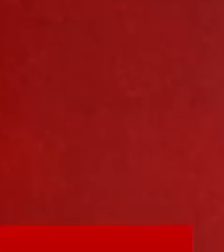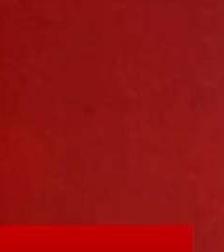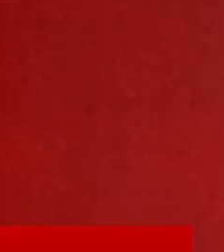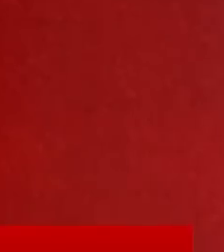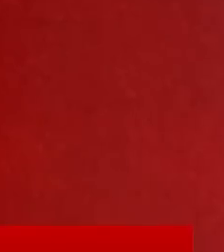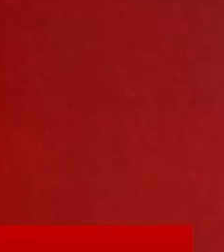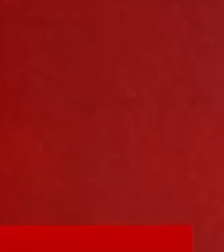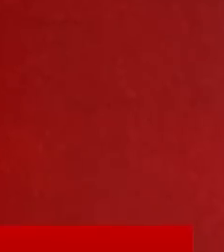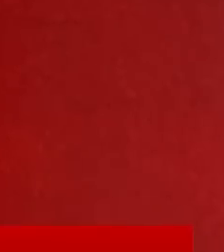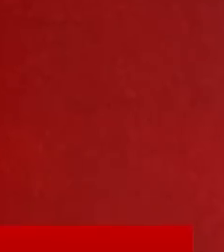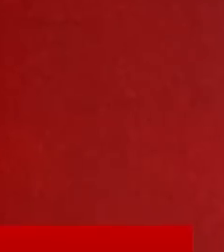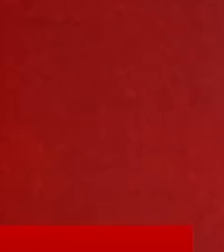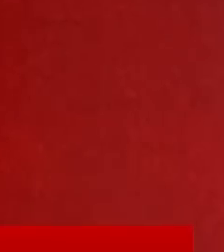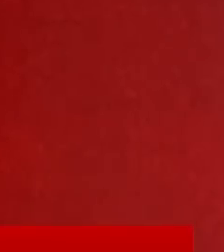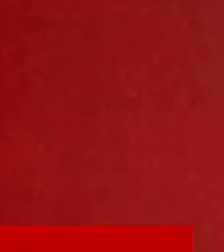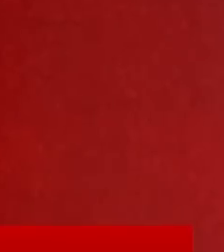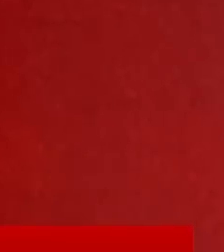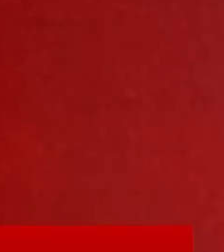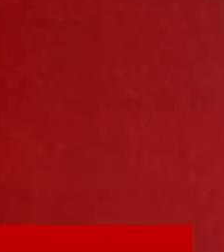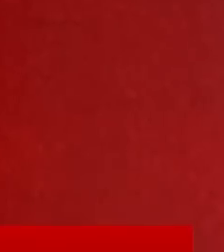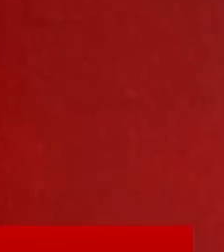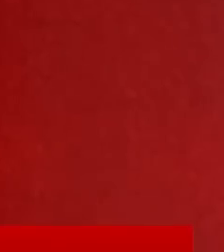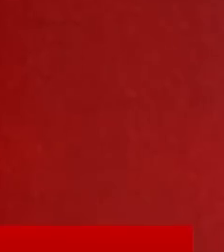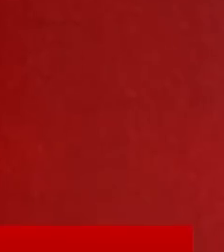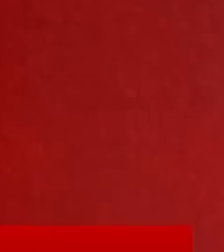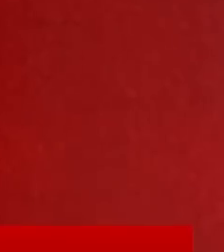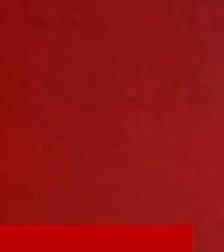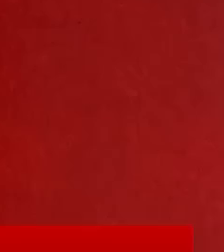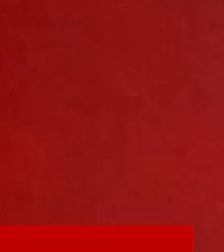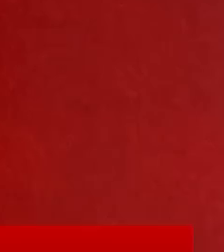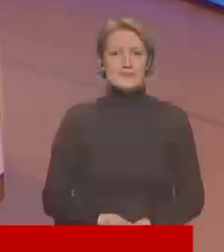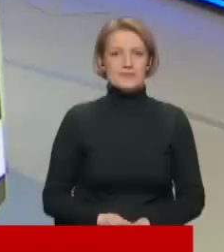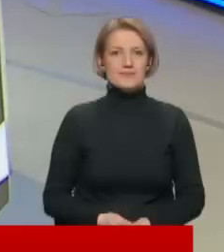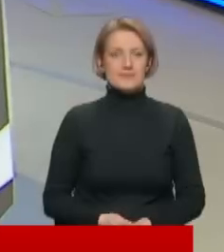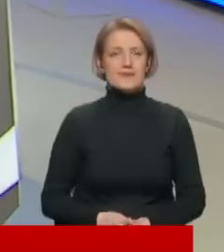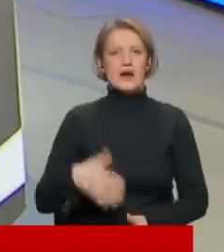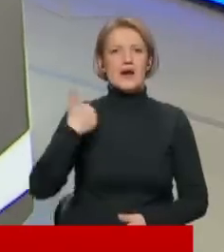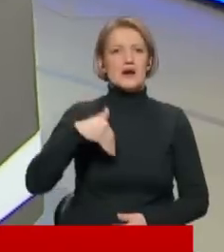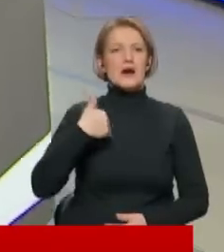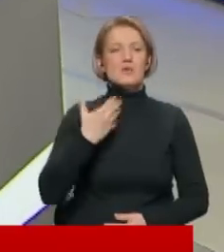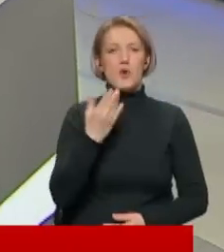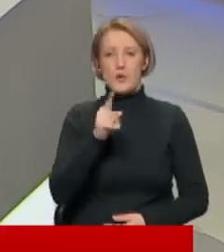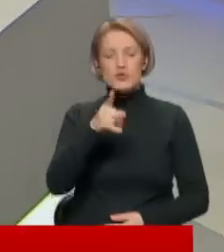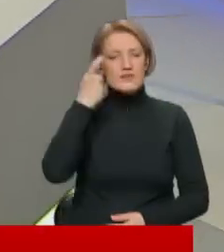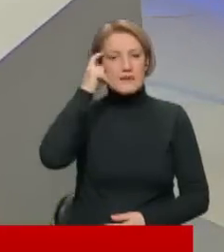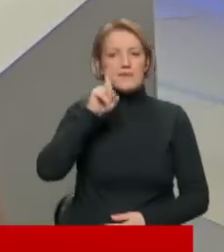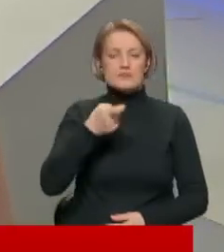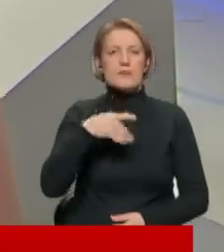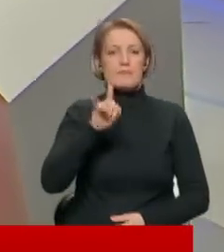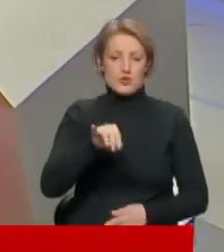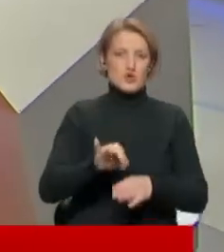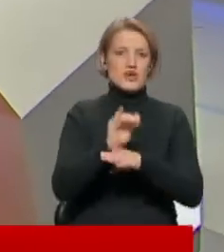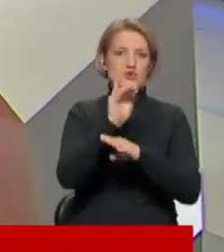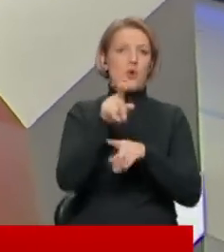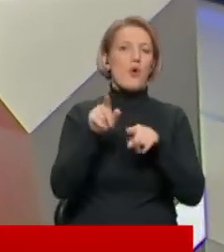isnatlarla hem el değiştirmesini sağlamak hem de kamuoyu oluşturmak Yani bu öngörülmez bir şey bugün yaşıyoruz